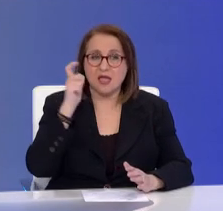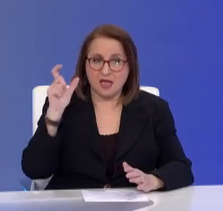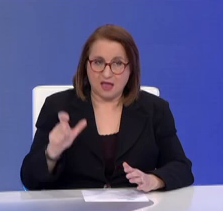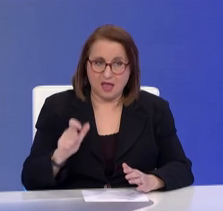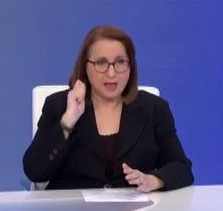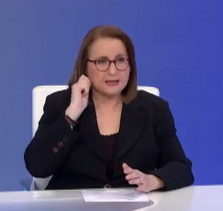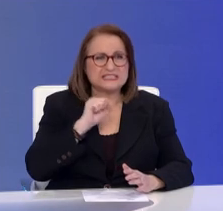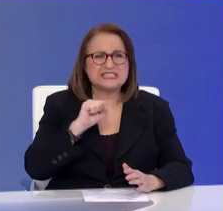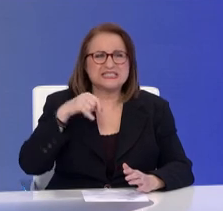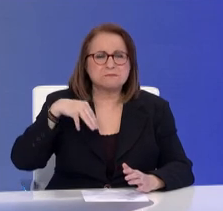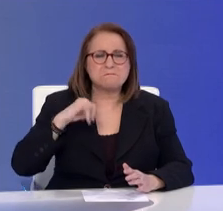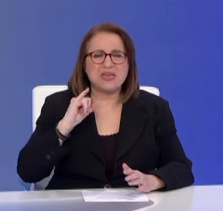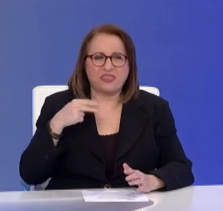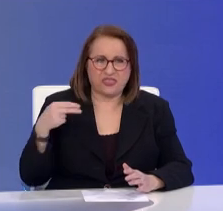Σμιθ,